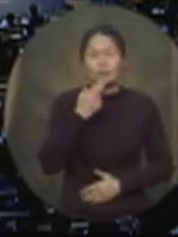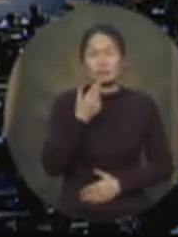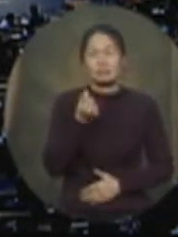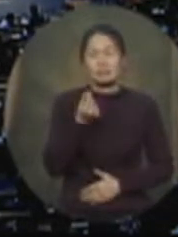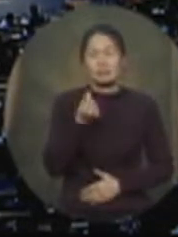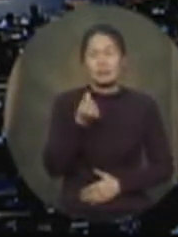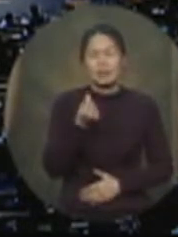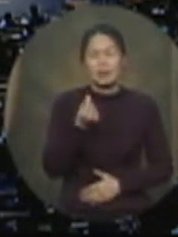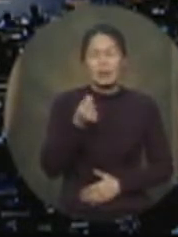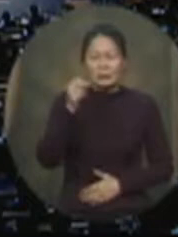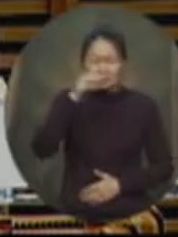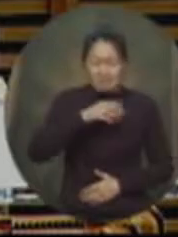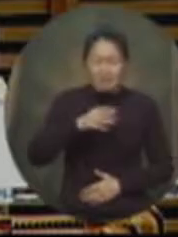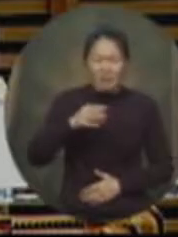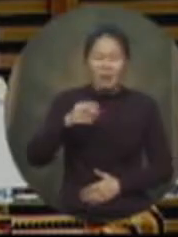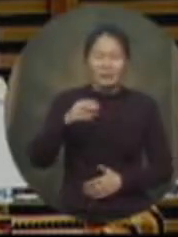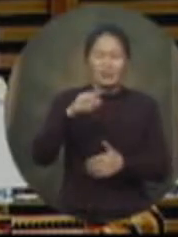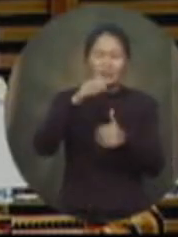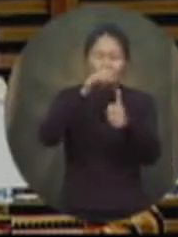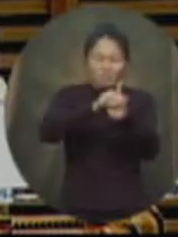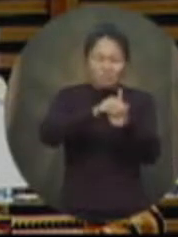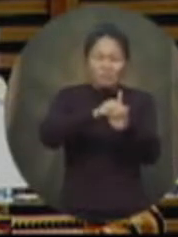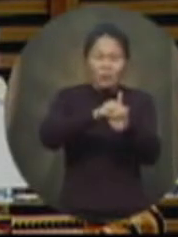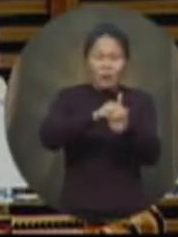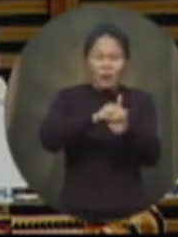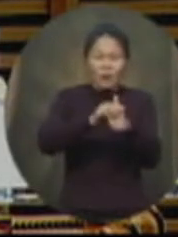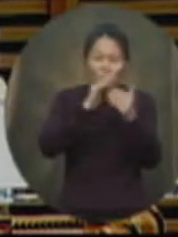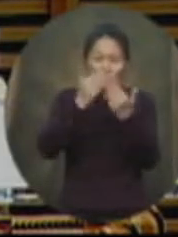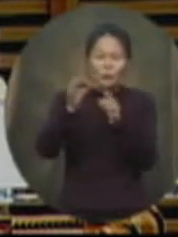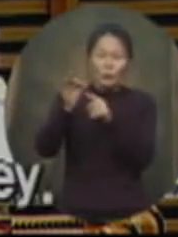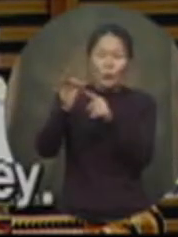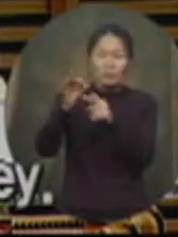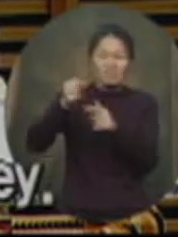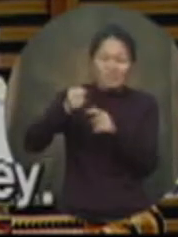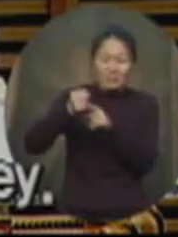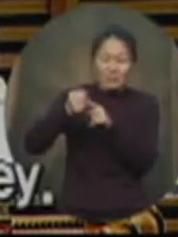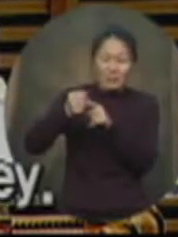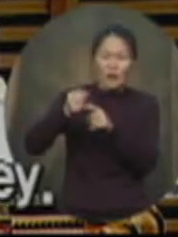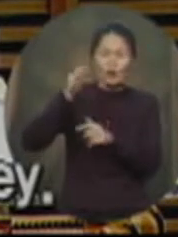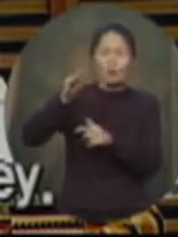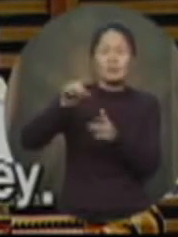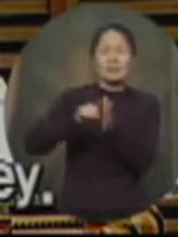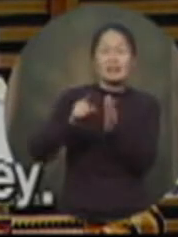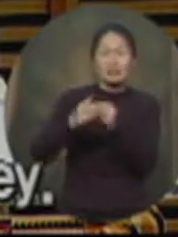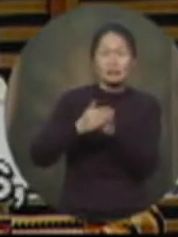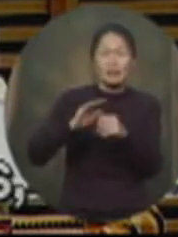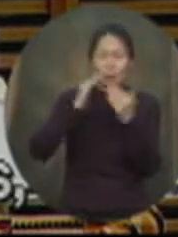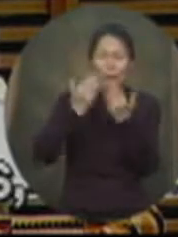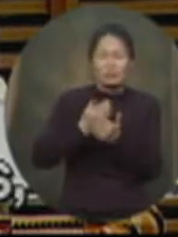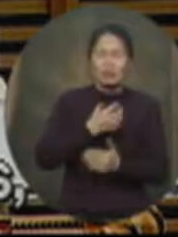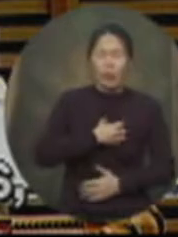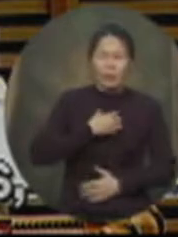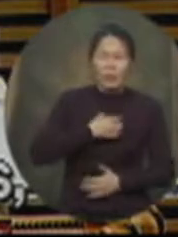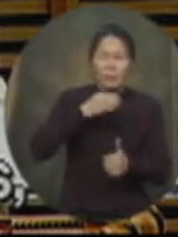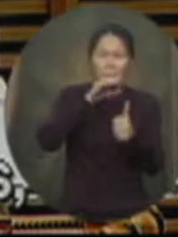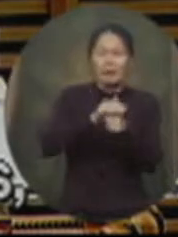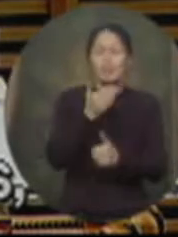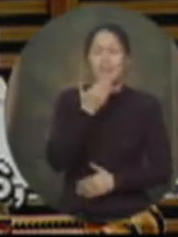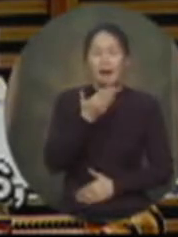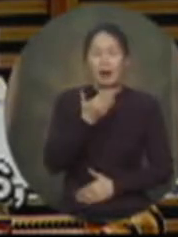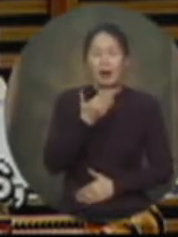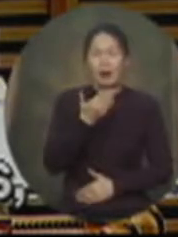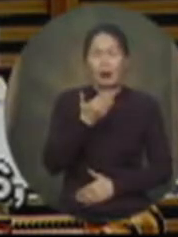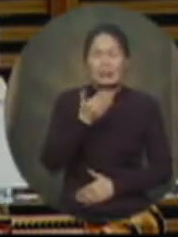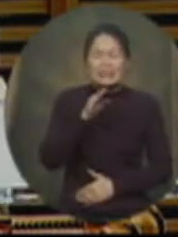져 버리는 거예요 왜 내가 돈을 믿으니까 돈의 힘을 b 듭니다 예수님을 정말 바라보는 눈이 뜬